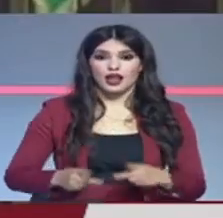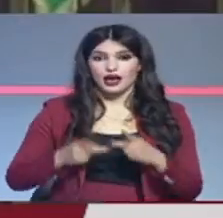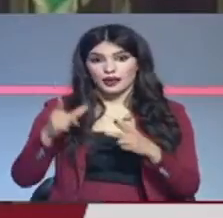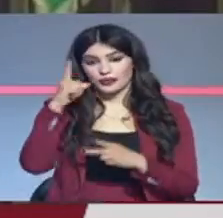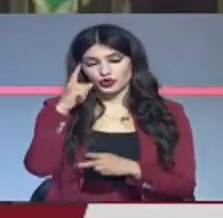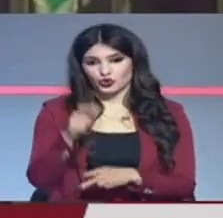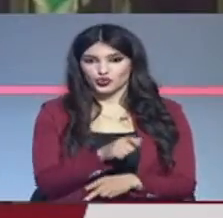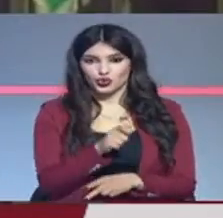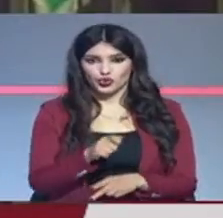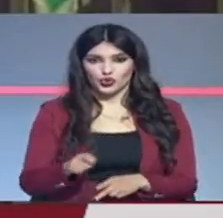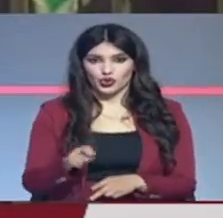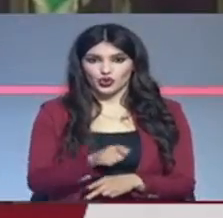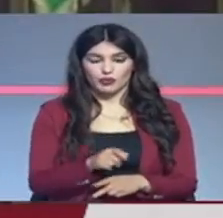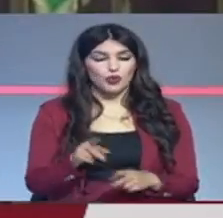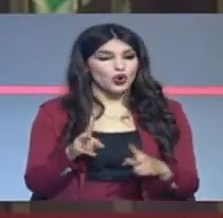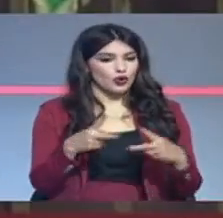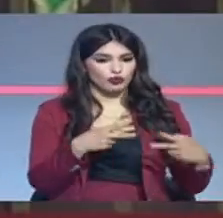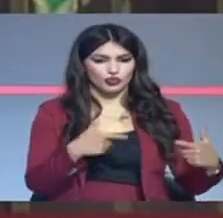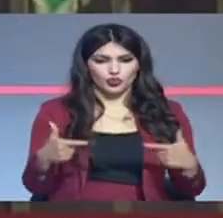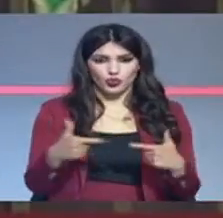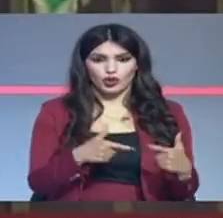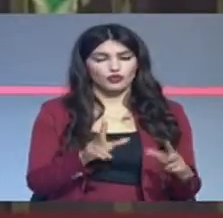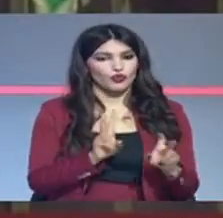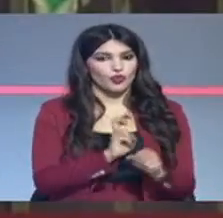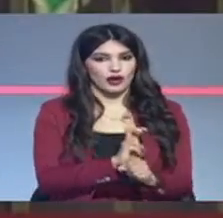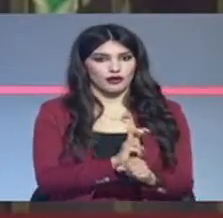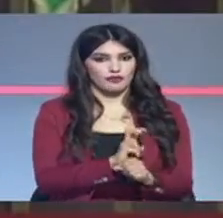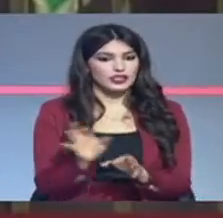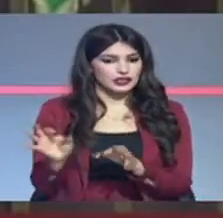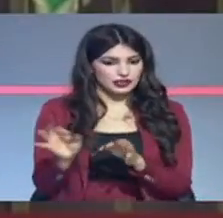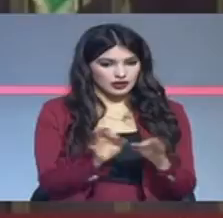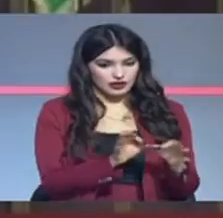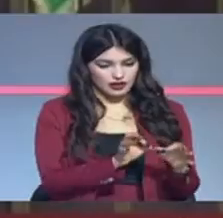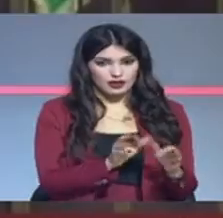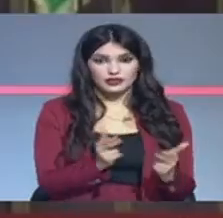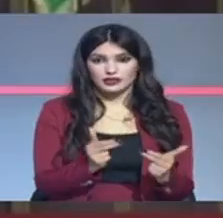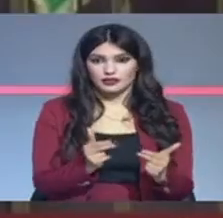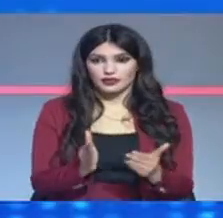طبيعتها وانقطاع الصراع باتجاه الاستقرار الدائمه